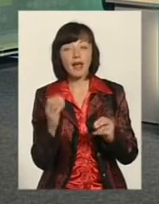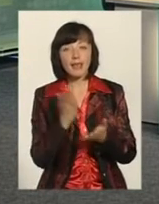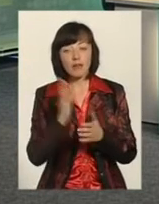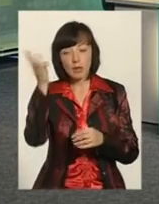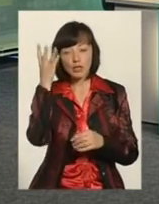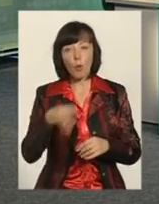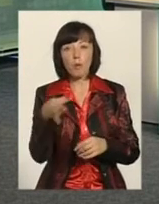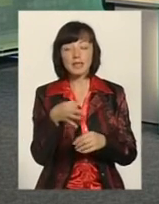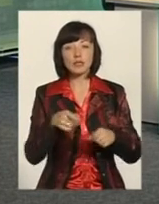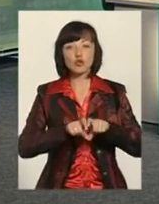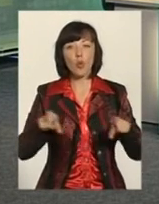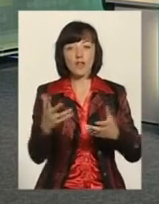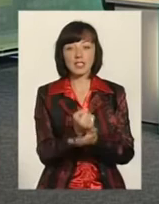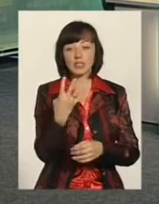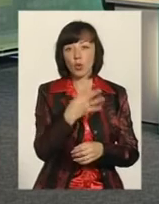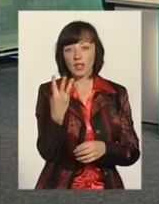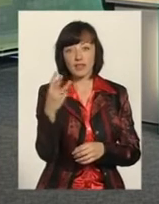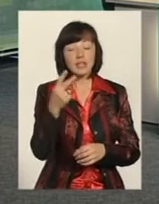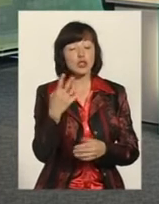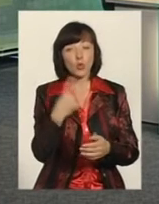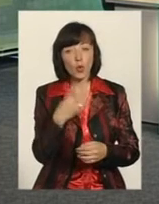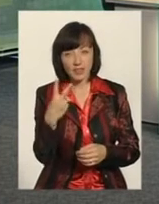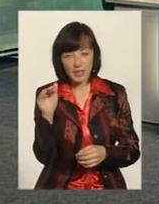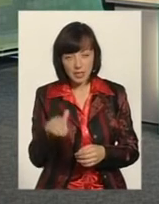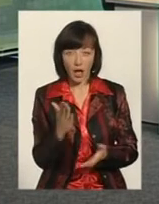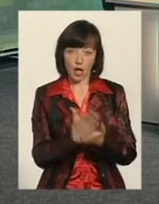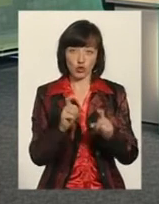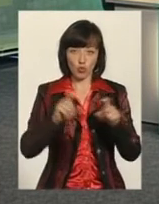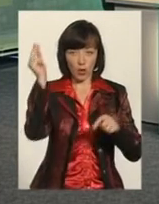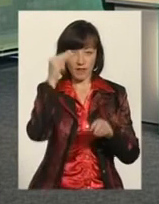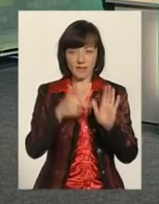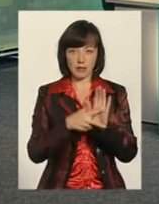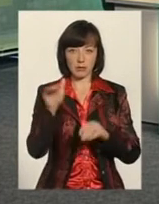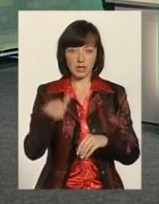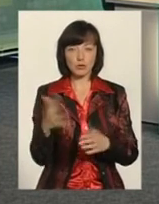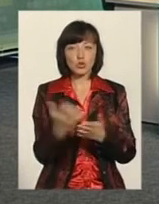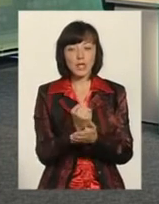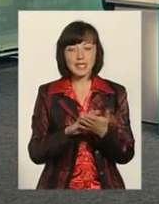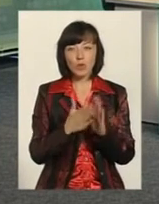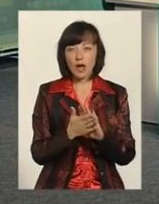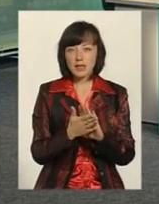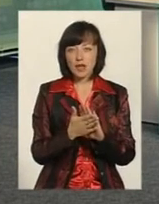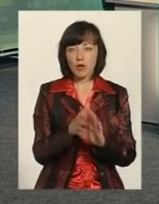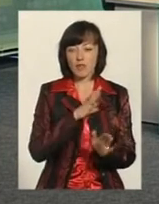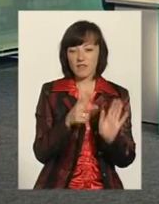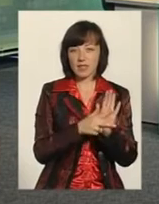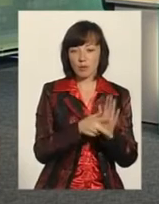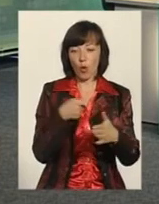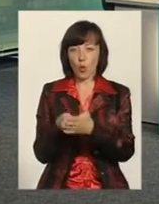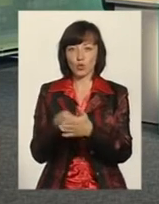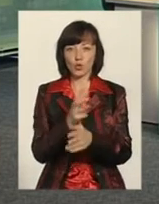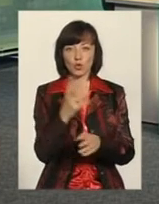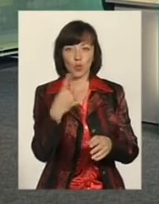Хмельницькій області школи, де вийшло 42 тисячі, а є школи, де вийшло 8. І виходить ситуація, коли ті, що 8, годують тих, що